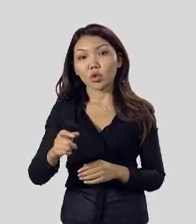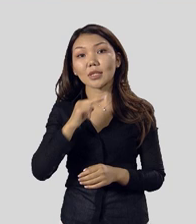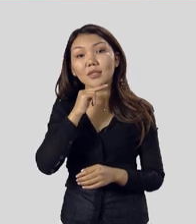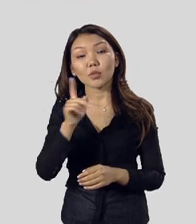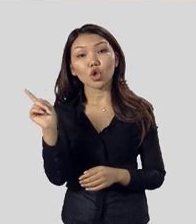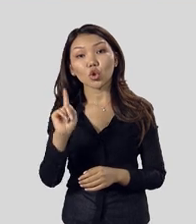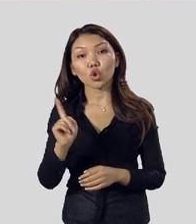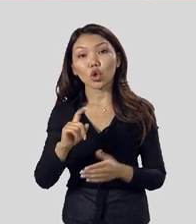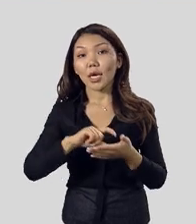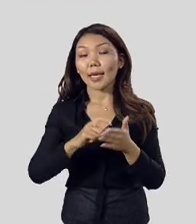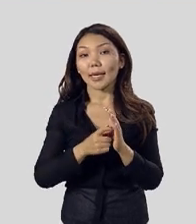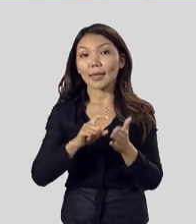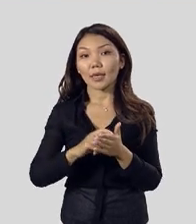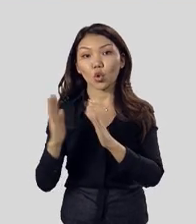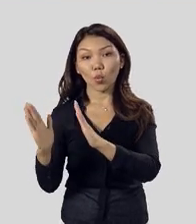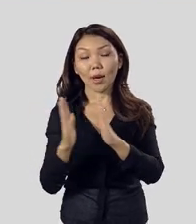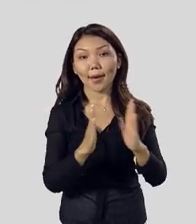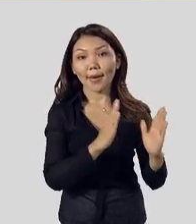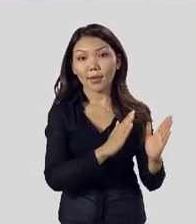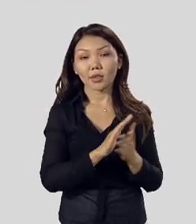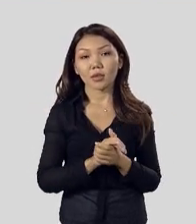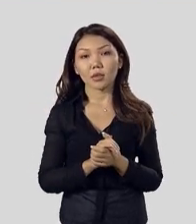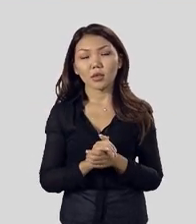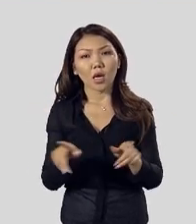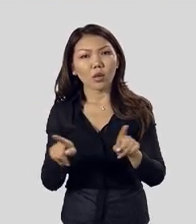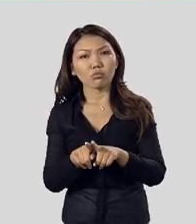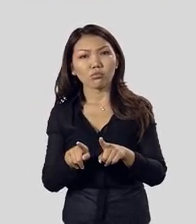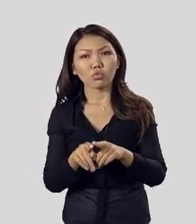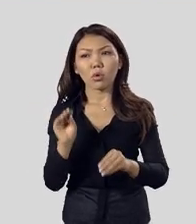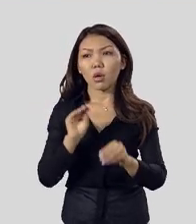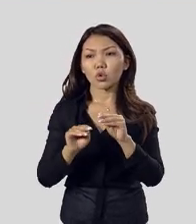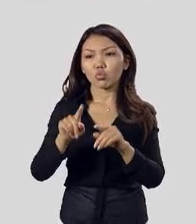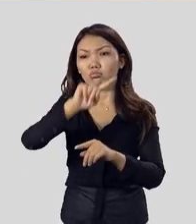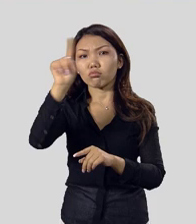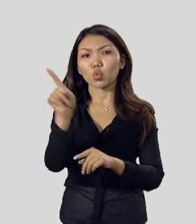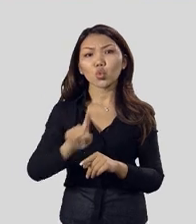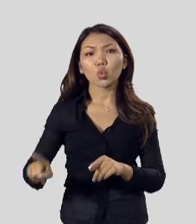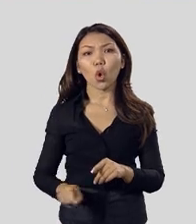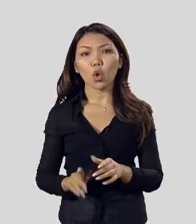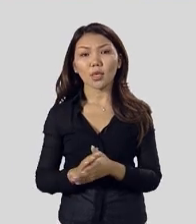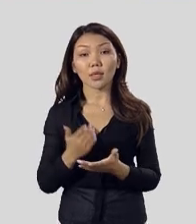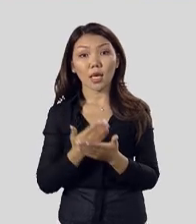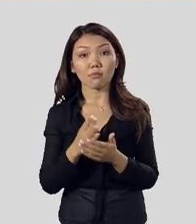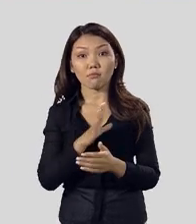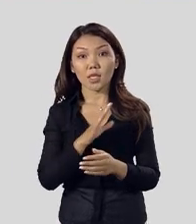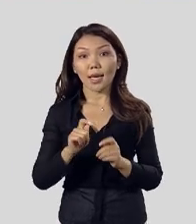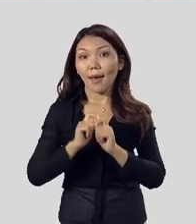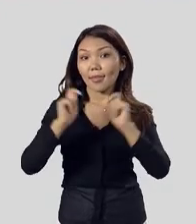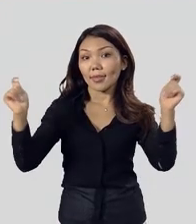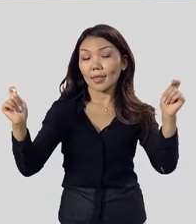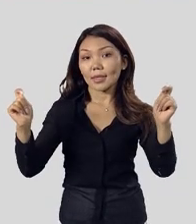расположены у порядочно они как будто образуют узор так были открыты ткани